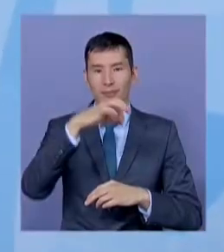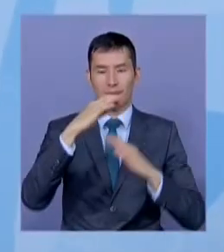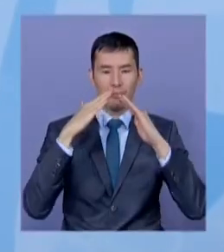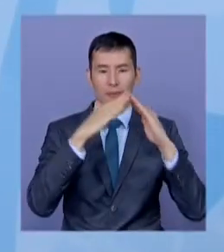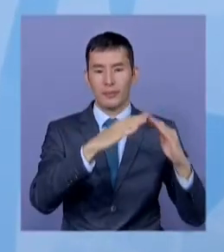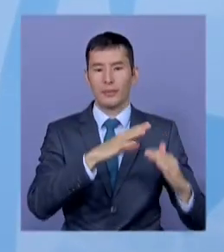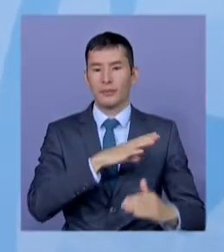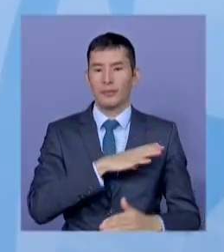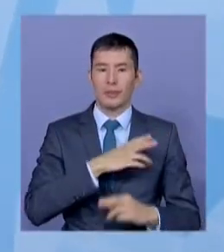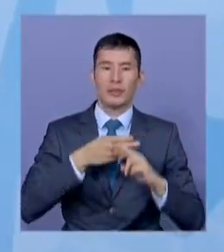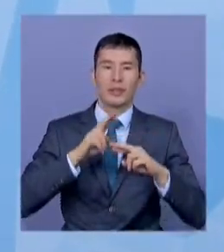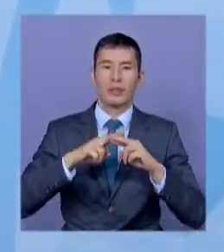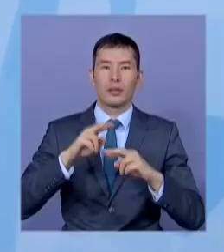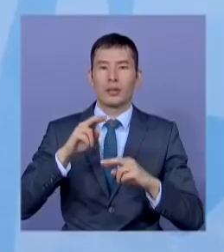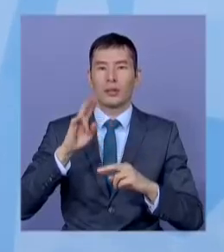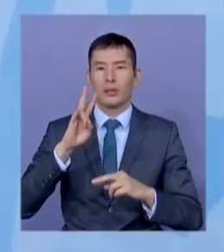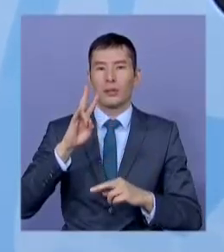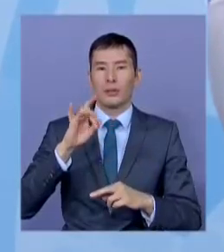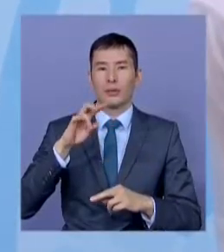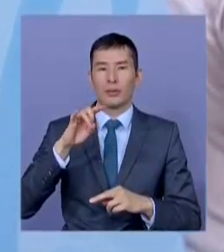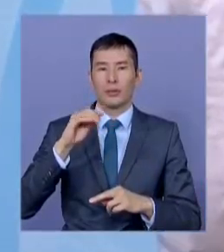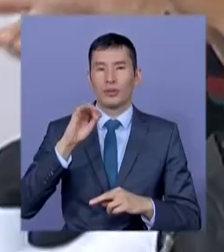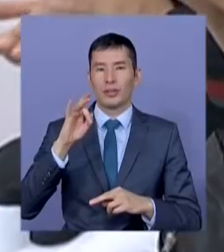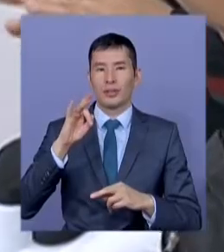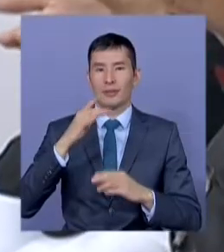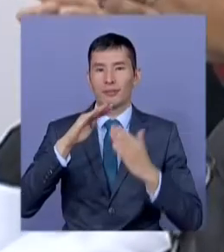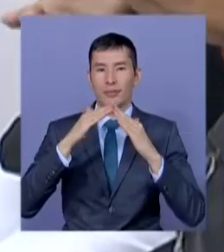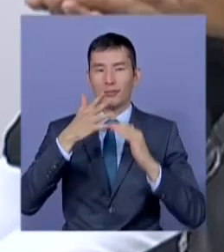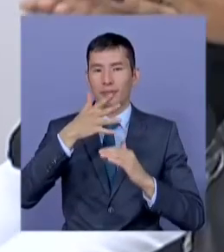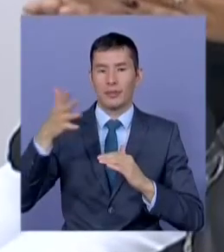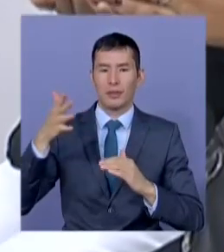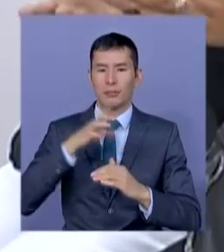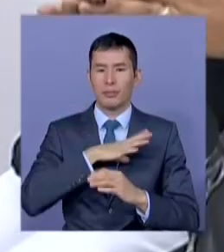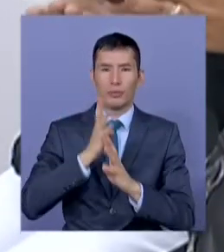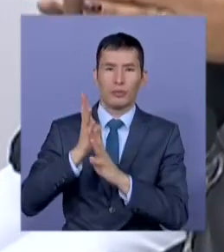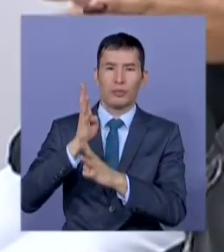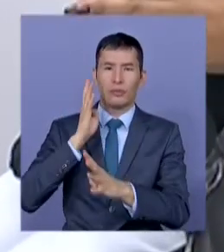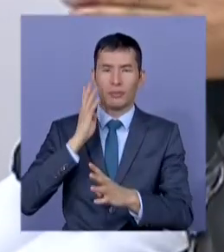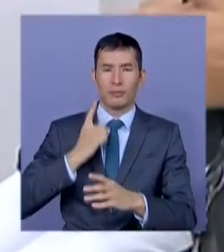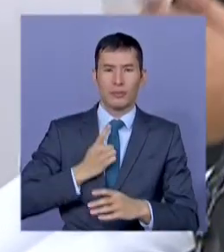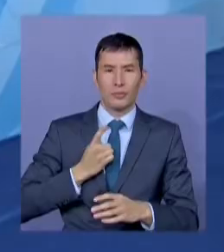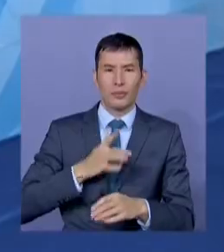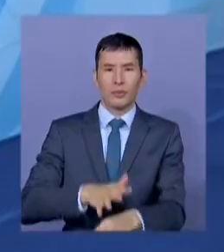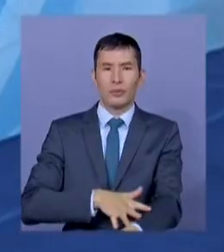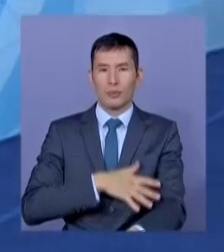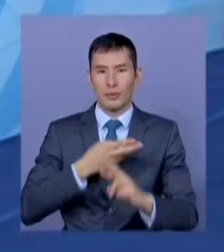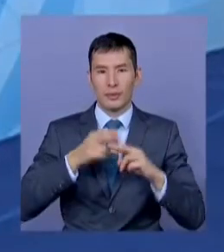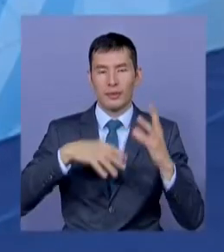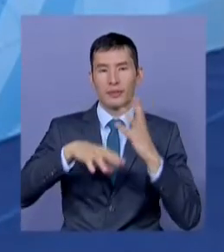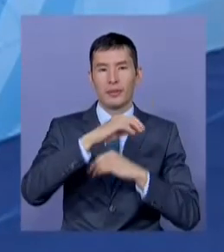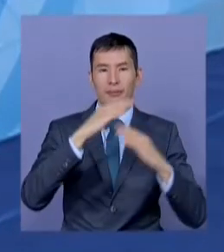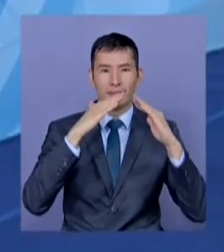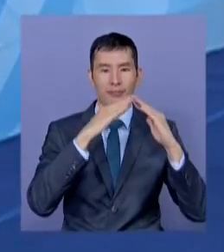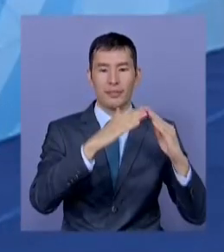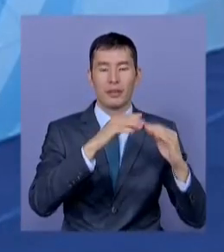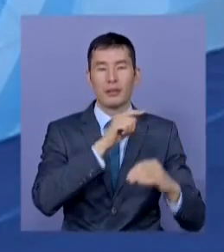табыстады. Нұрлы жер бағдарламасы бойынша тұрғызылған баспаналар ұзақ жылдар бойына кезекте тұрған отбасы мүшелеріне берілді. Бүгін үйлі